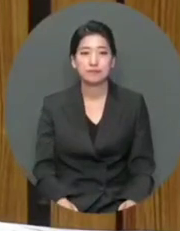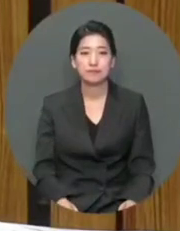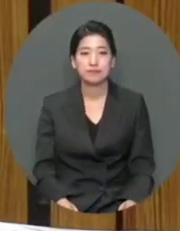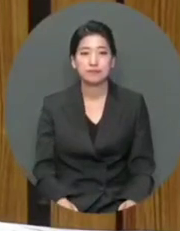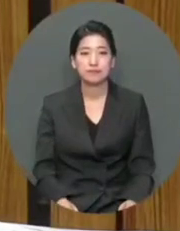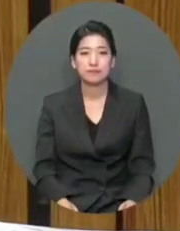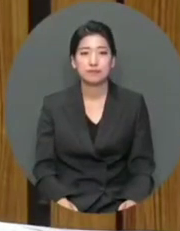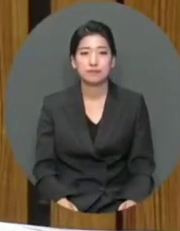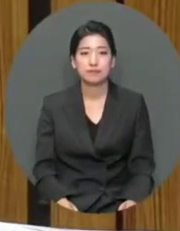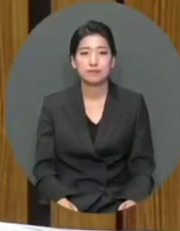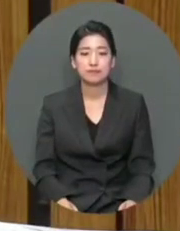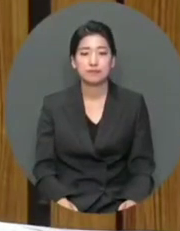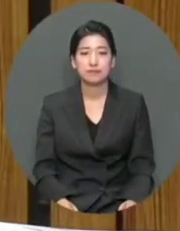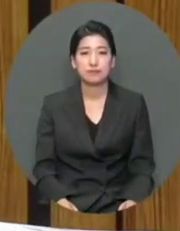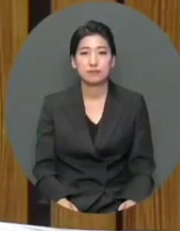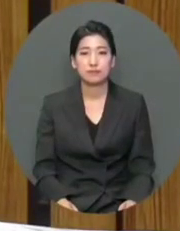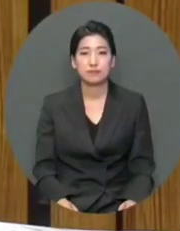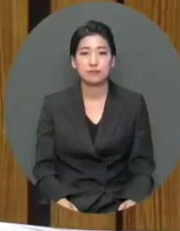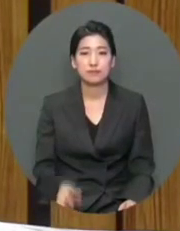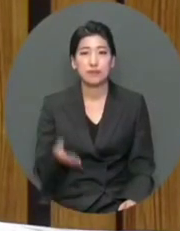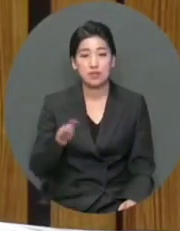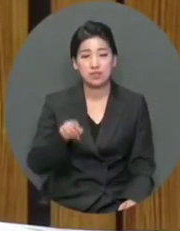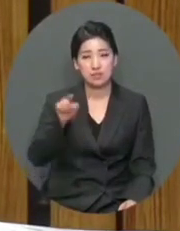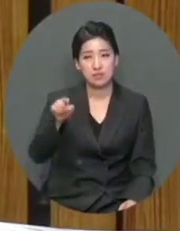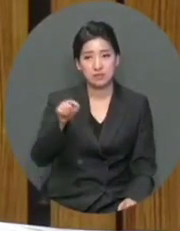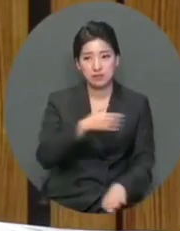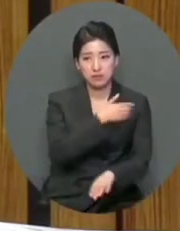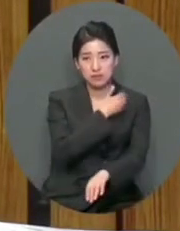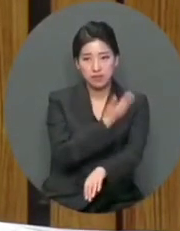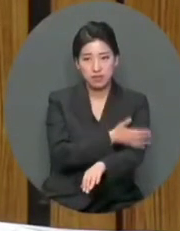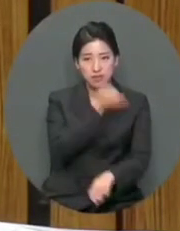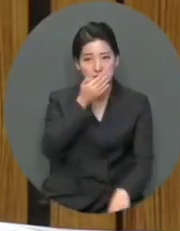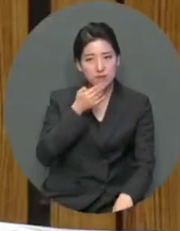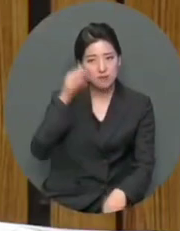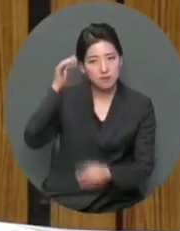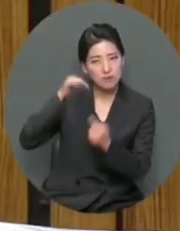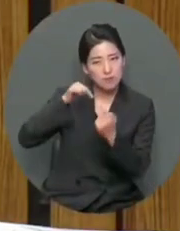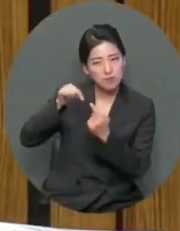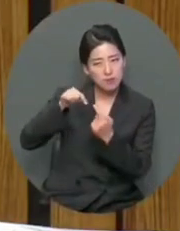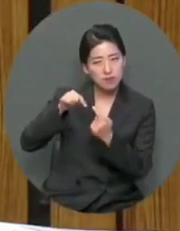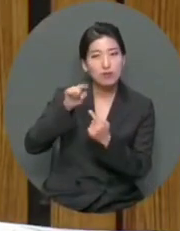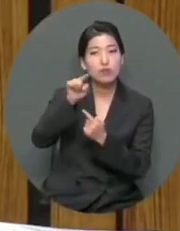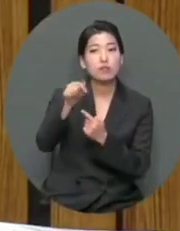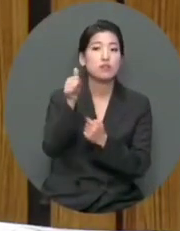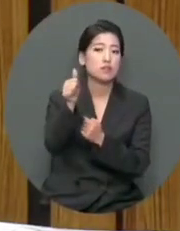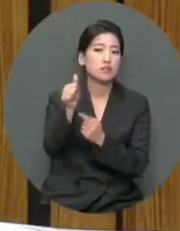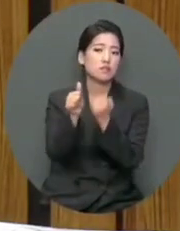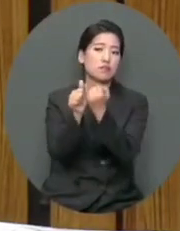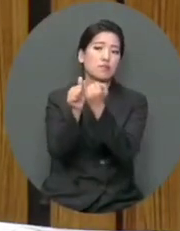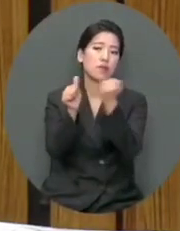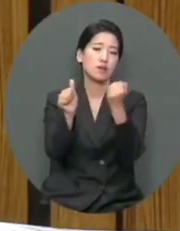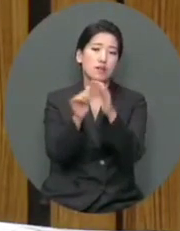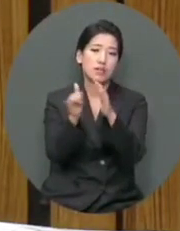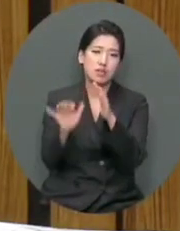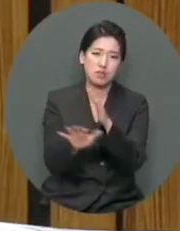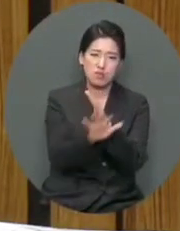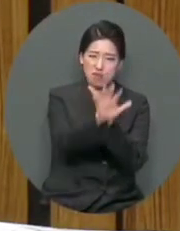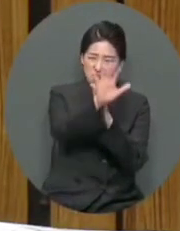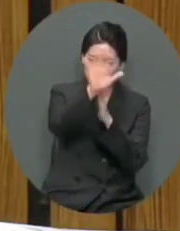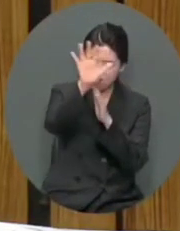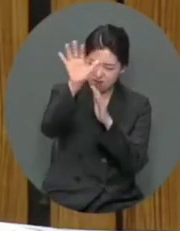이 청문이란 자리가 본인뿐만 아니라 가족들의 전